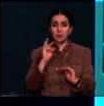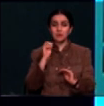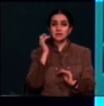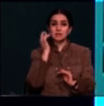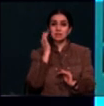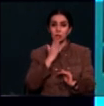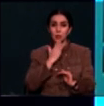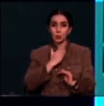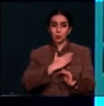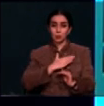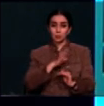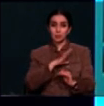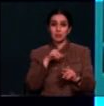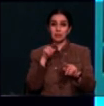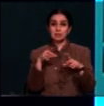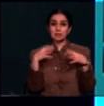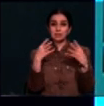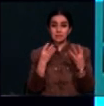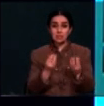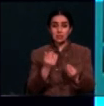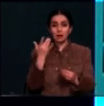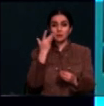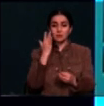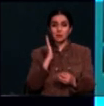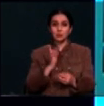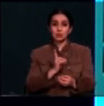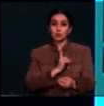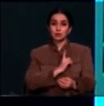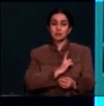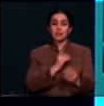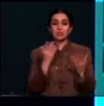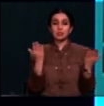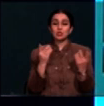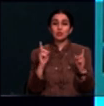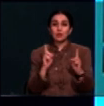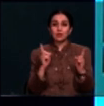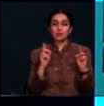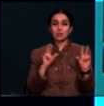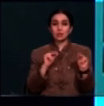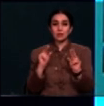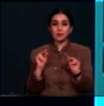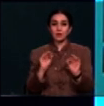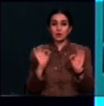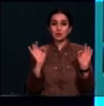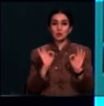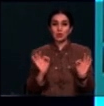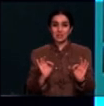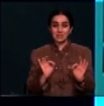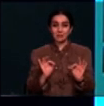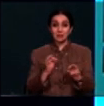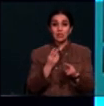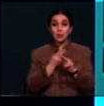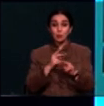всегда любила этот день и всегда ожидала от него чего-то счастливого, чудесного.